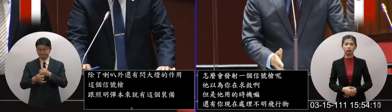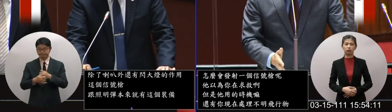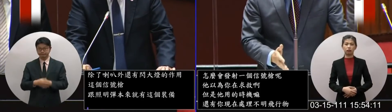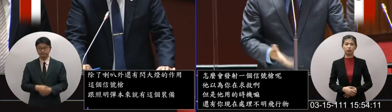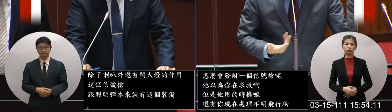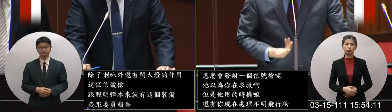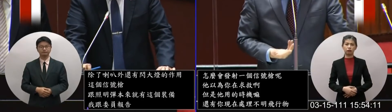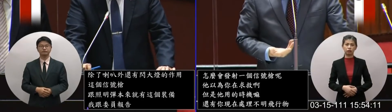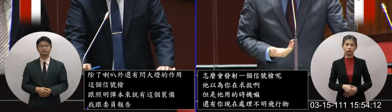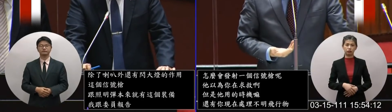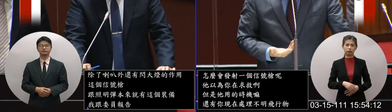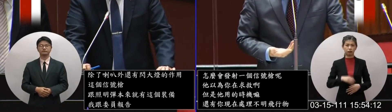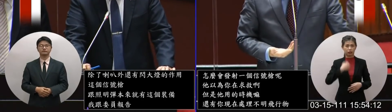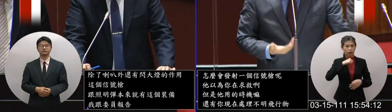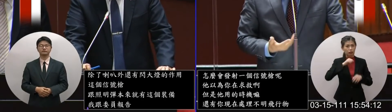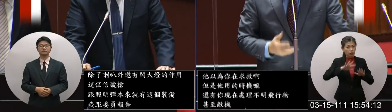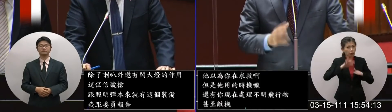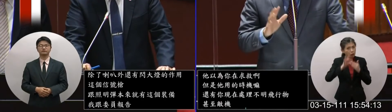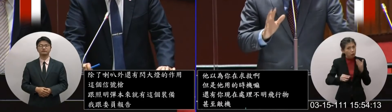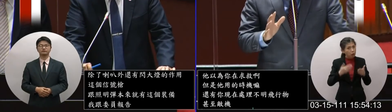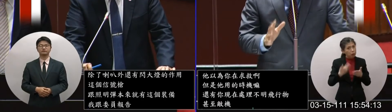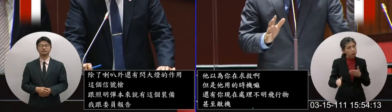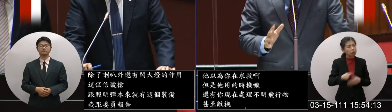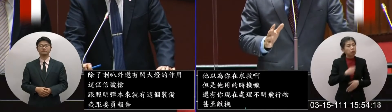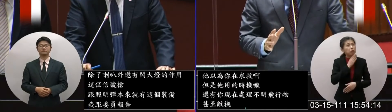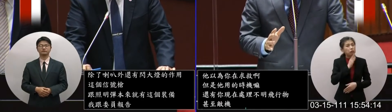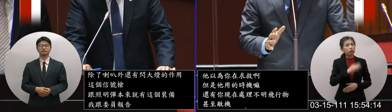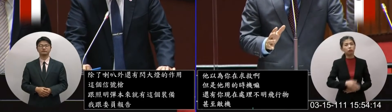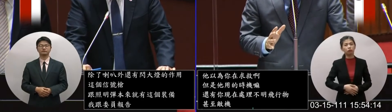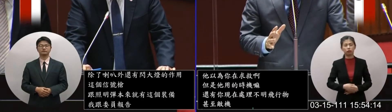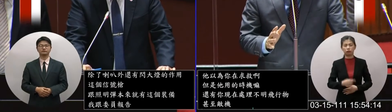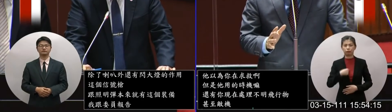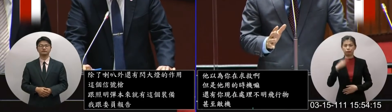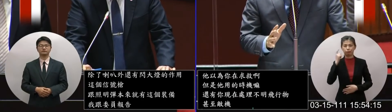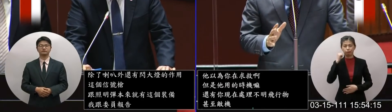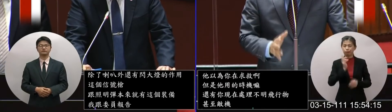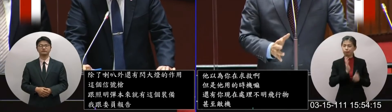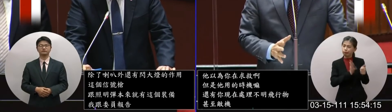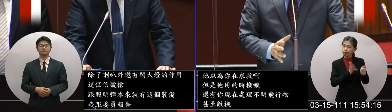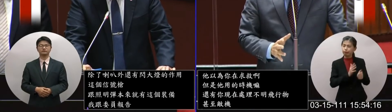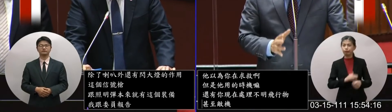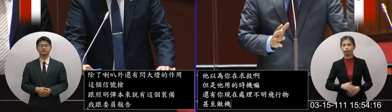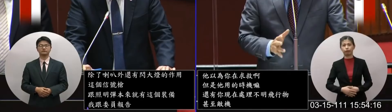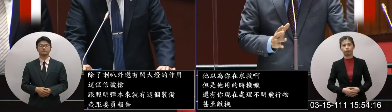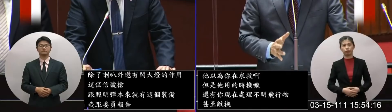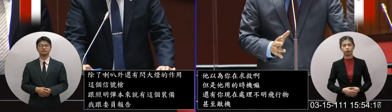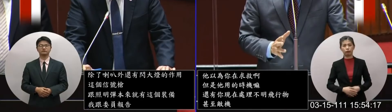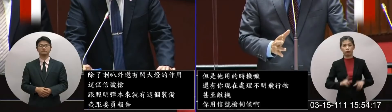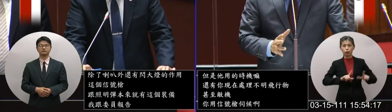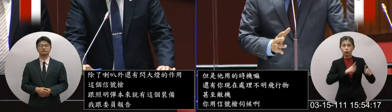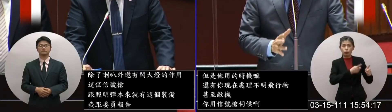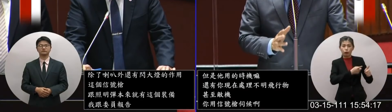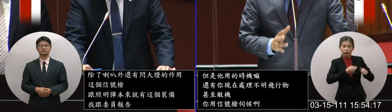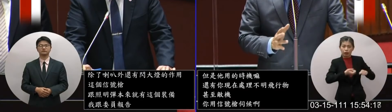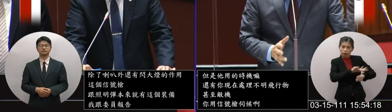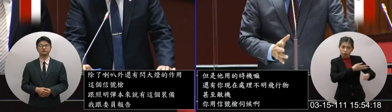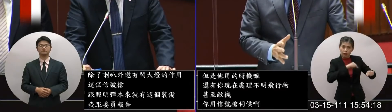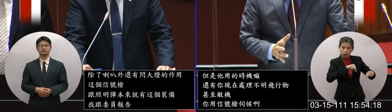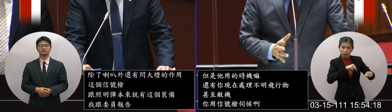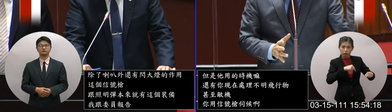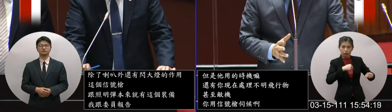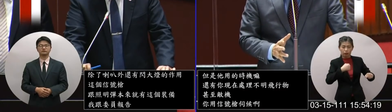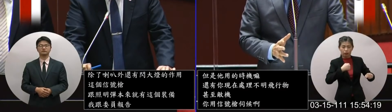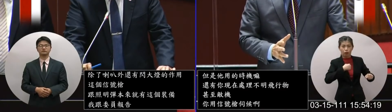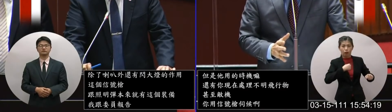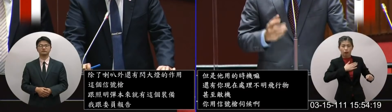那怎么有可能符合我们现在的规定呢？所以部长，我想请教的是说，如果东引是属于